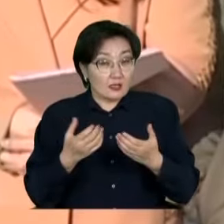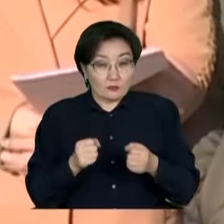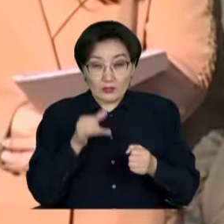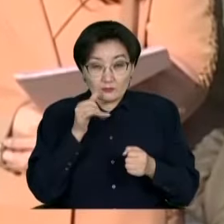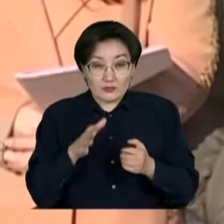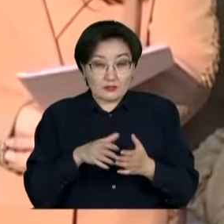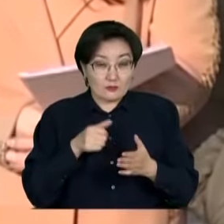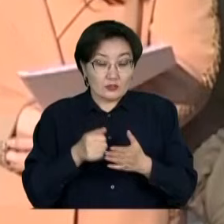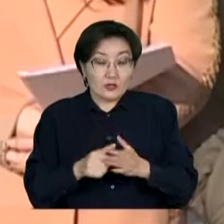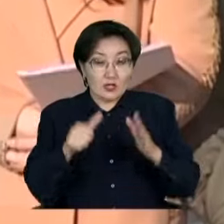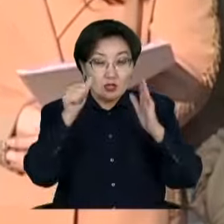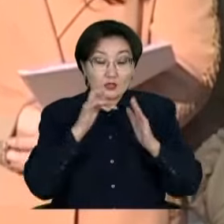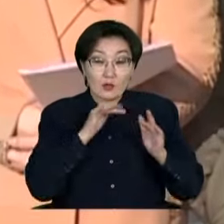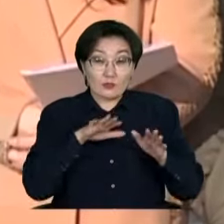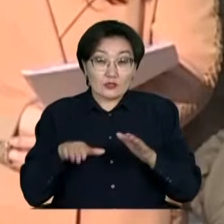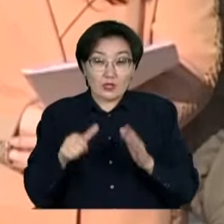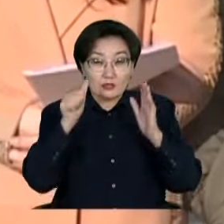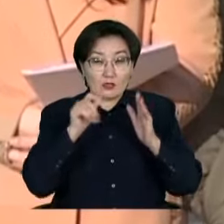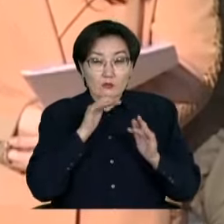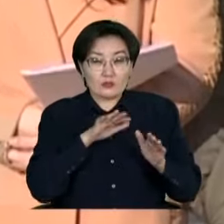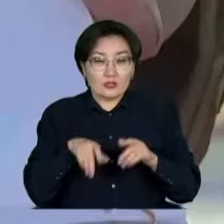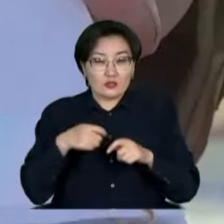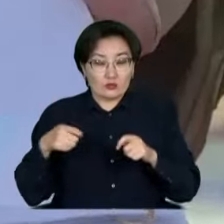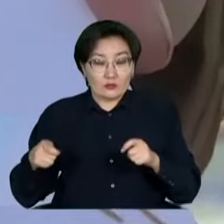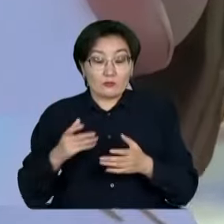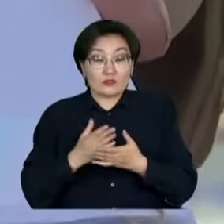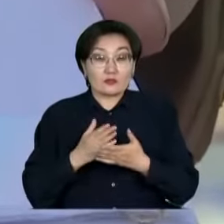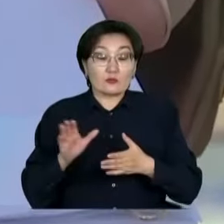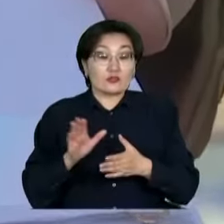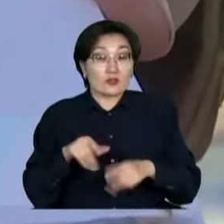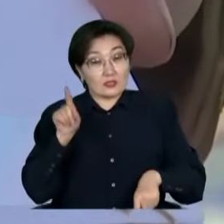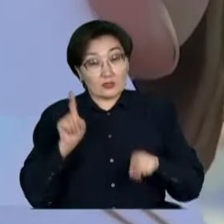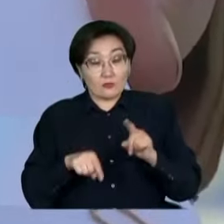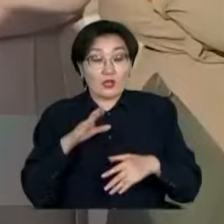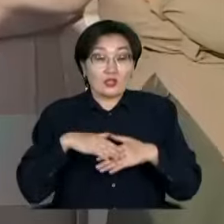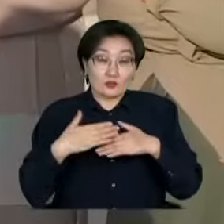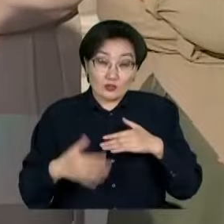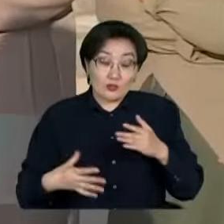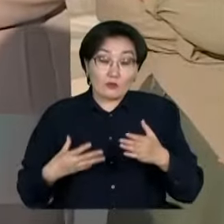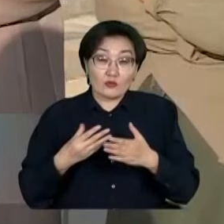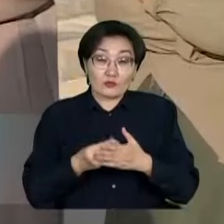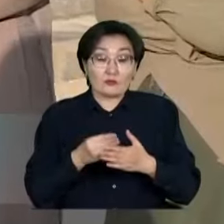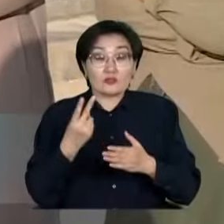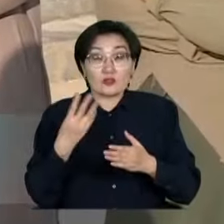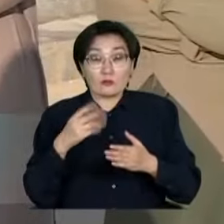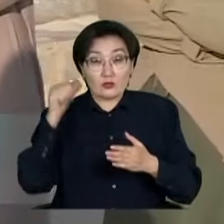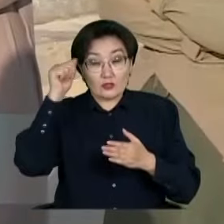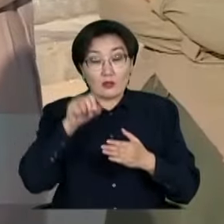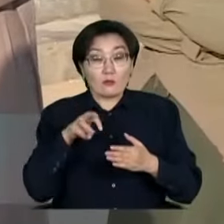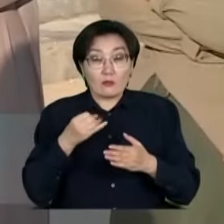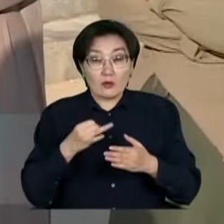міне. 6 ай уақыт өтті. 6 айдан бері созбалап келе жатыр. Арасында кешігулер болды айлықтың. 24-ші жылдың мамыр